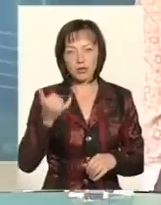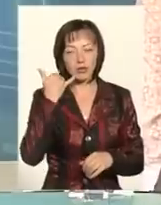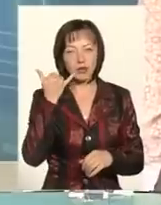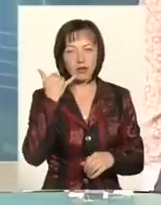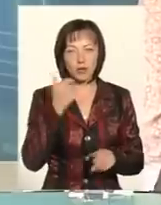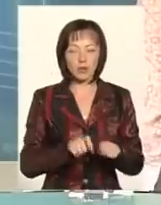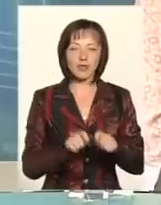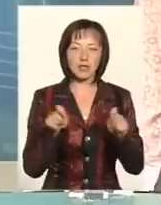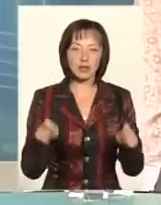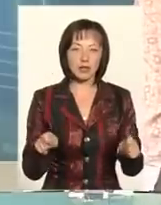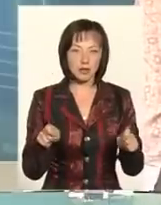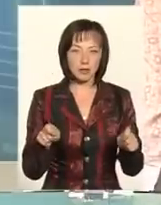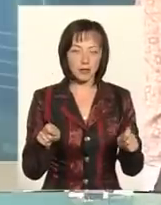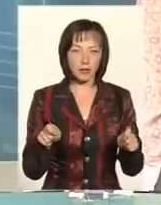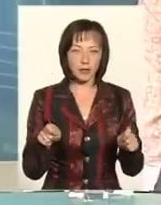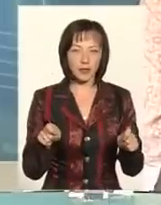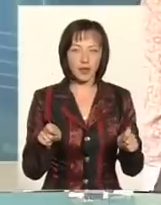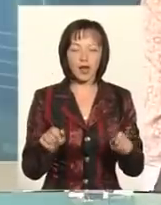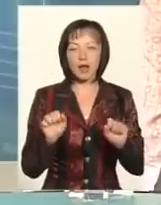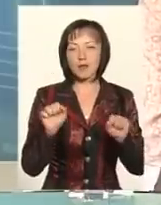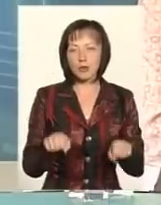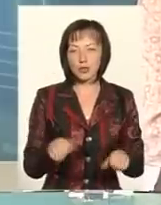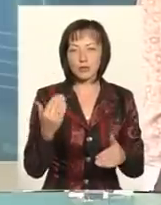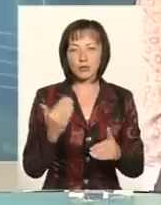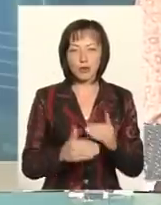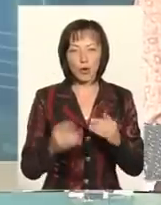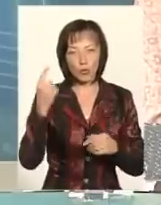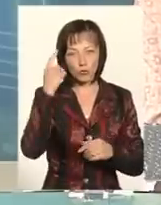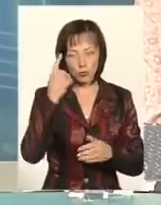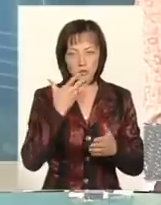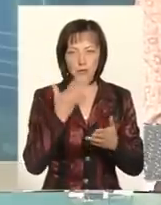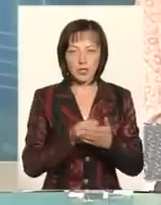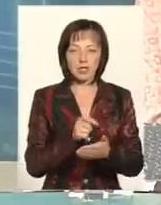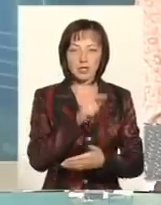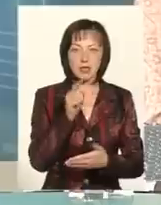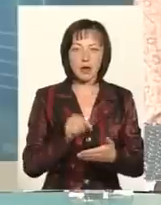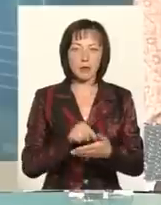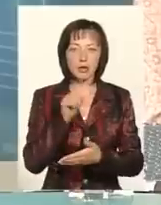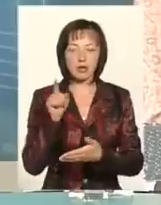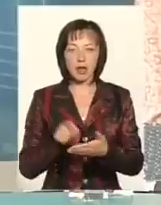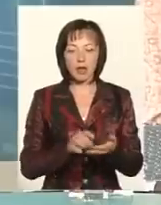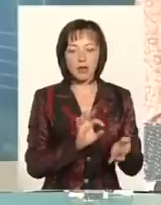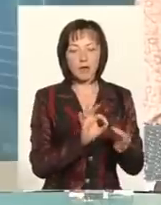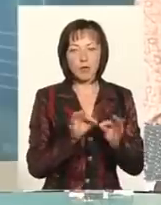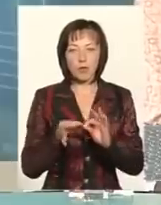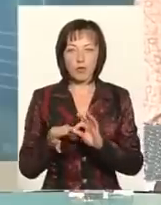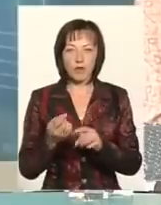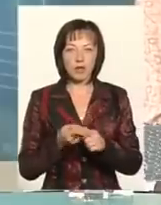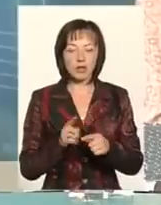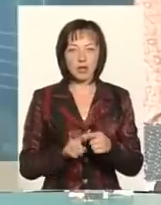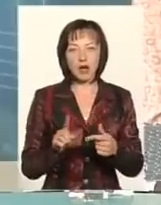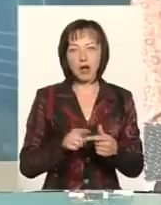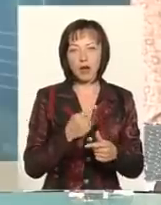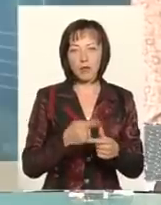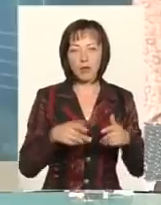відкритий телефонні лінії відкриті ви можете вже обдумувати свої запитання формулювати їх або